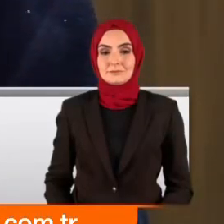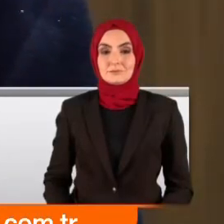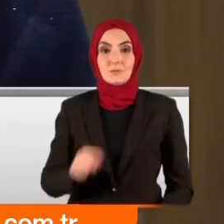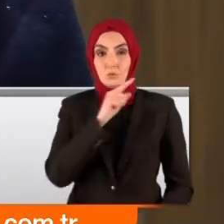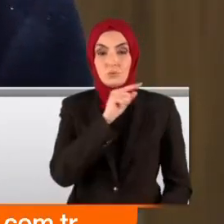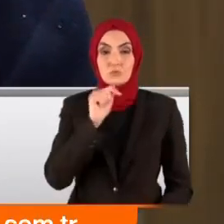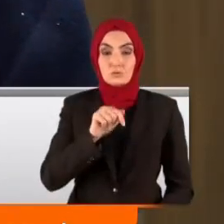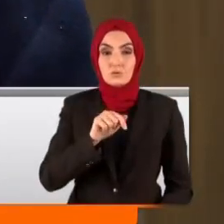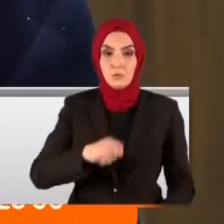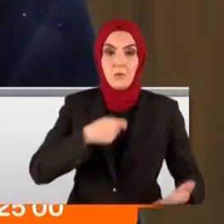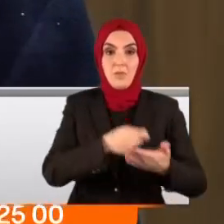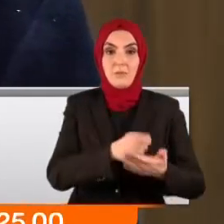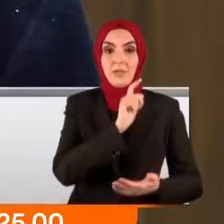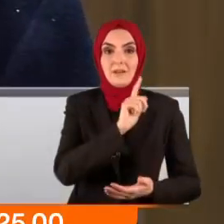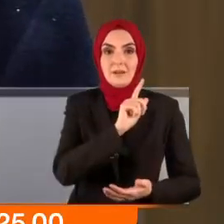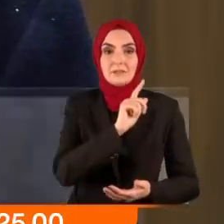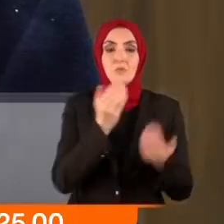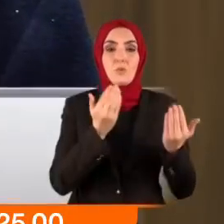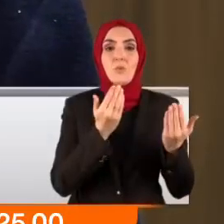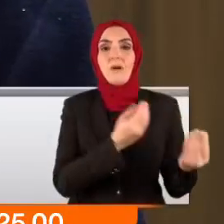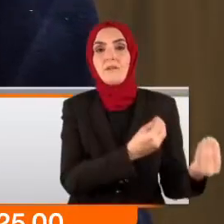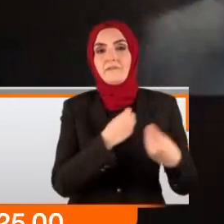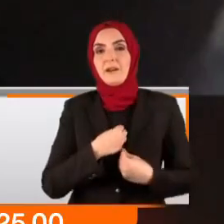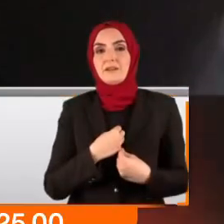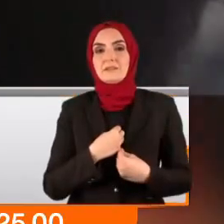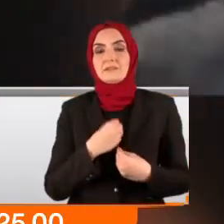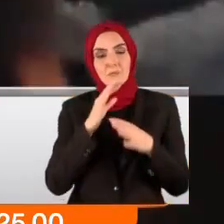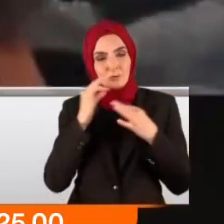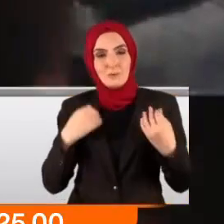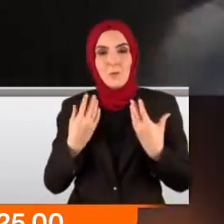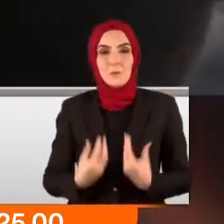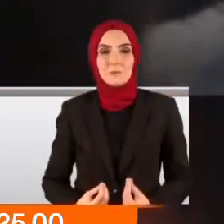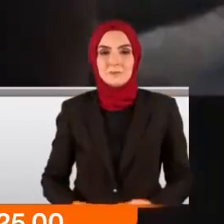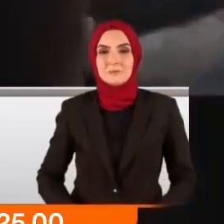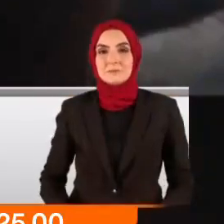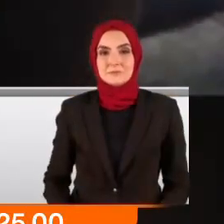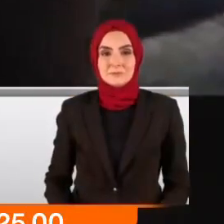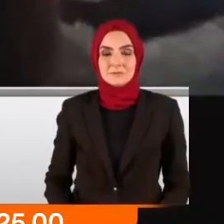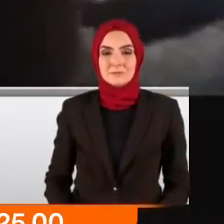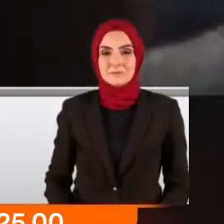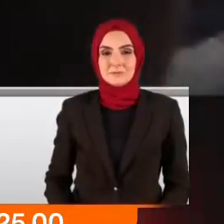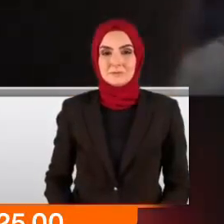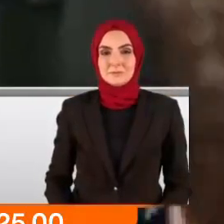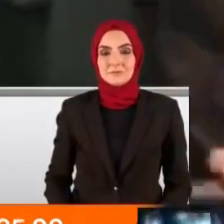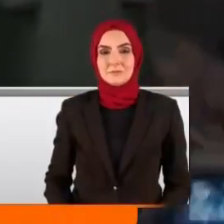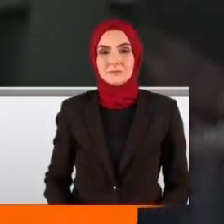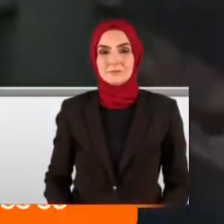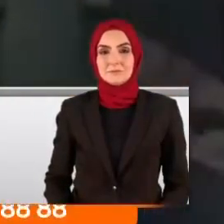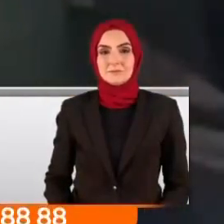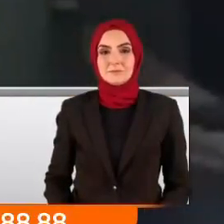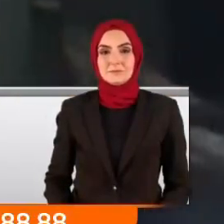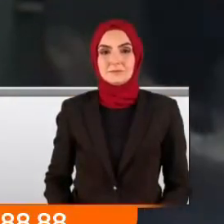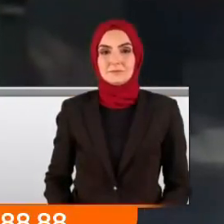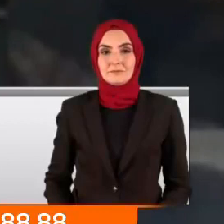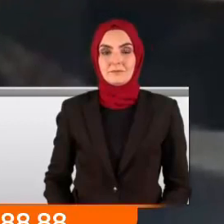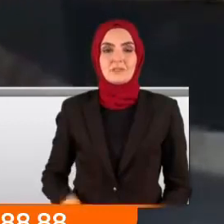bugün. Çok dua etti. O duasını aldık. Ne mutlu bize yani. İçindeki parayı eksiksiz kuruşu kuruşuna teslim aldı. Düşürdüğü 500